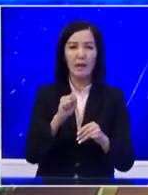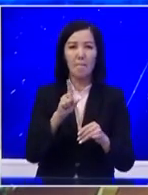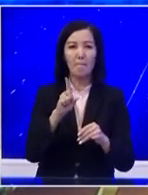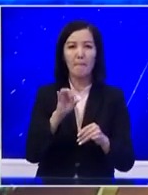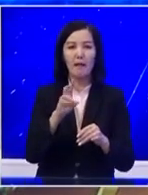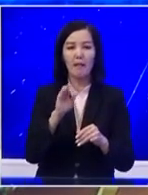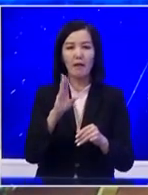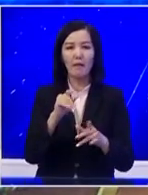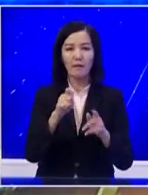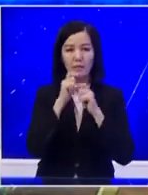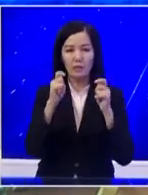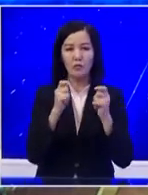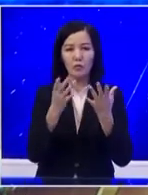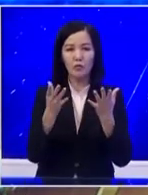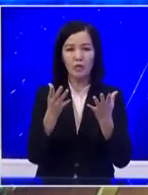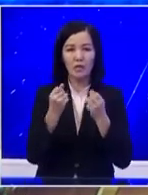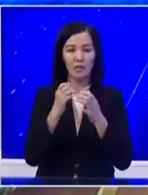Балаевой заслуженные награды.